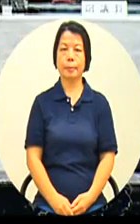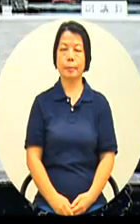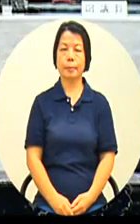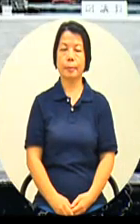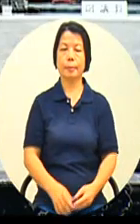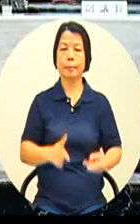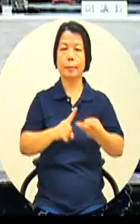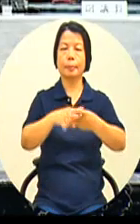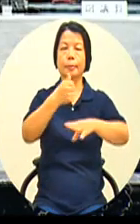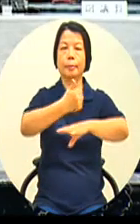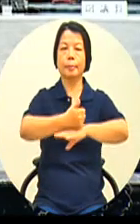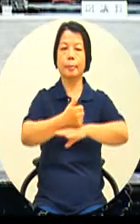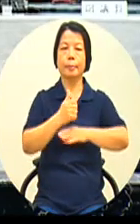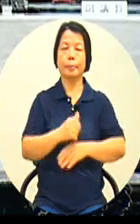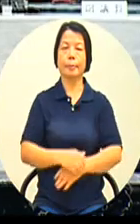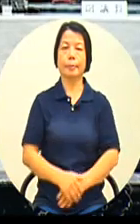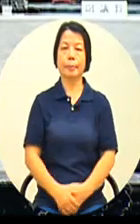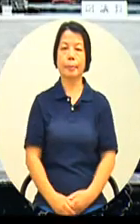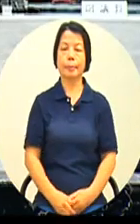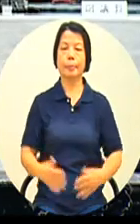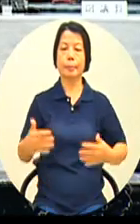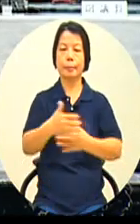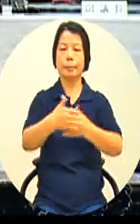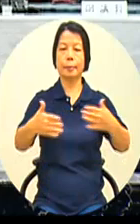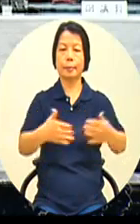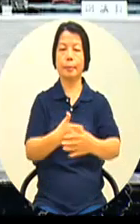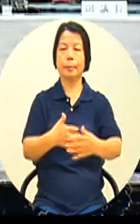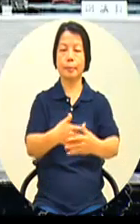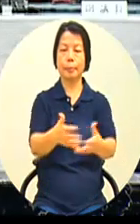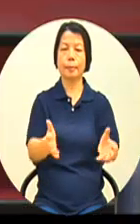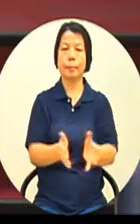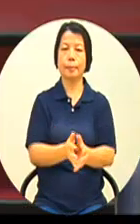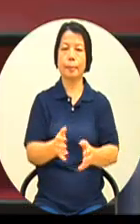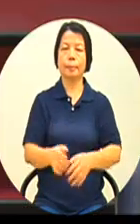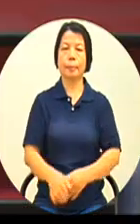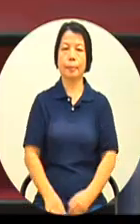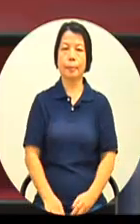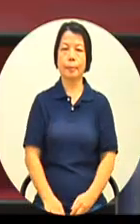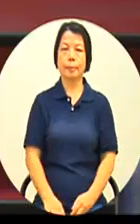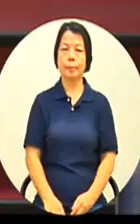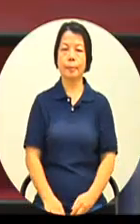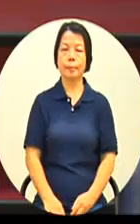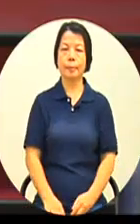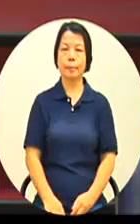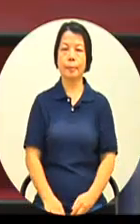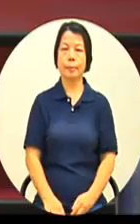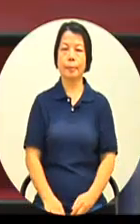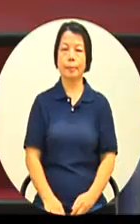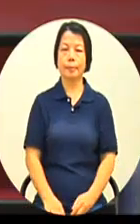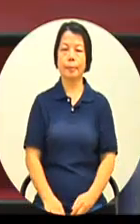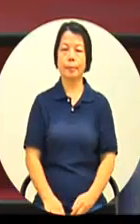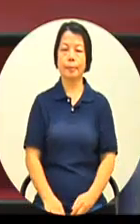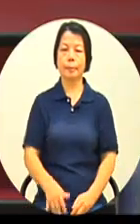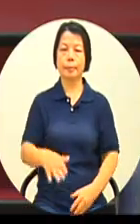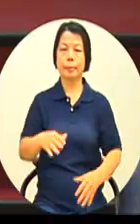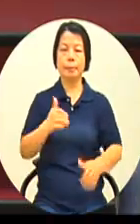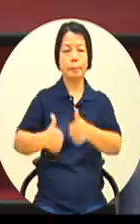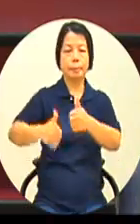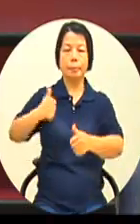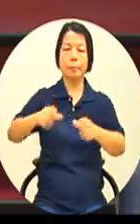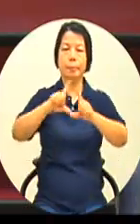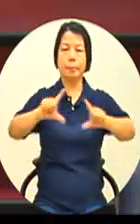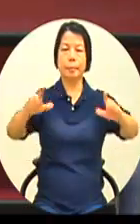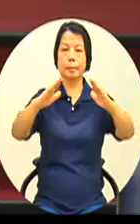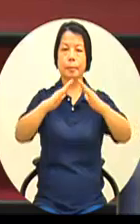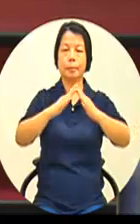主席，咱的交通部门的哈，甲咱在收在长官大家搞早，